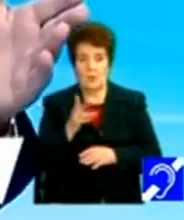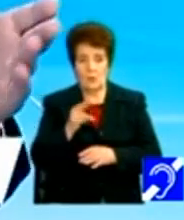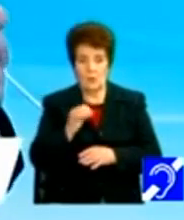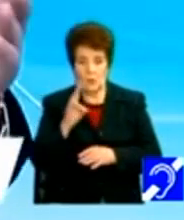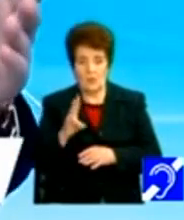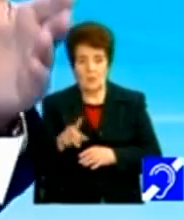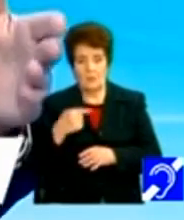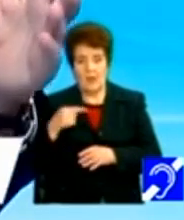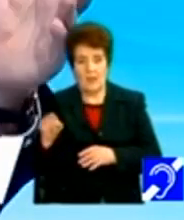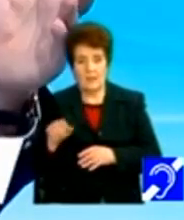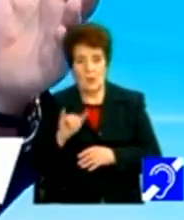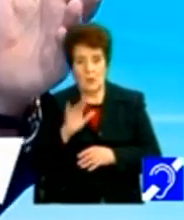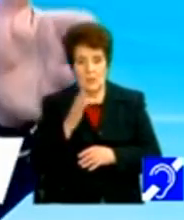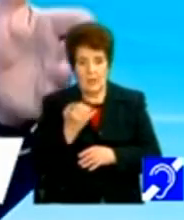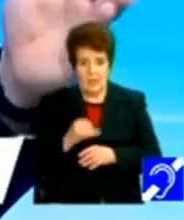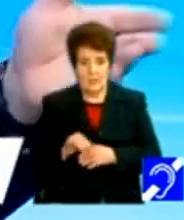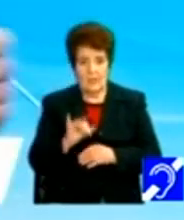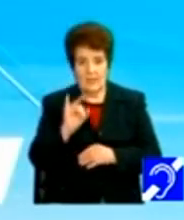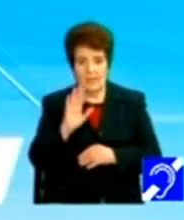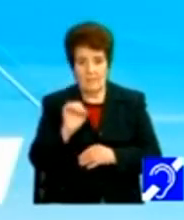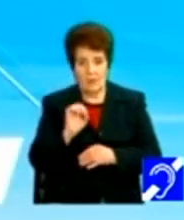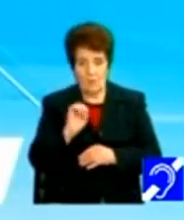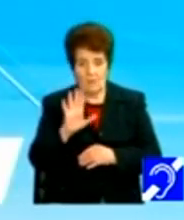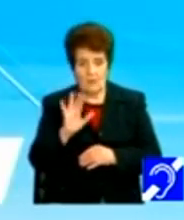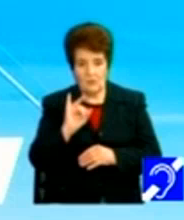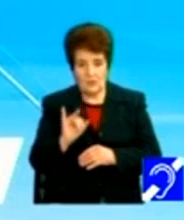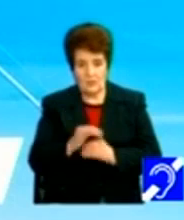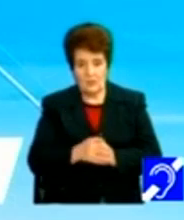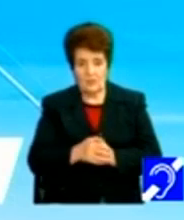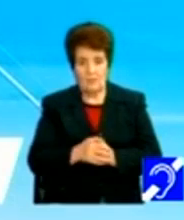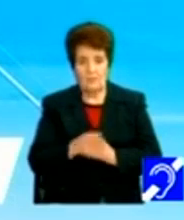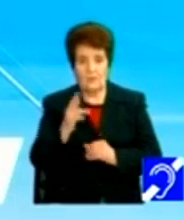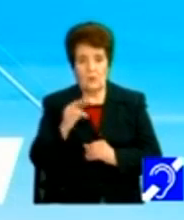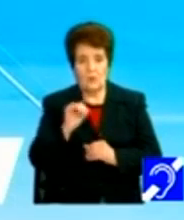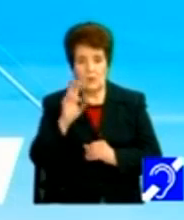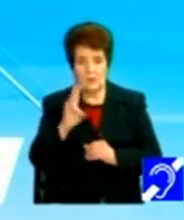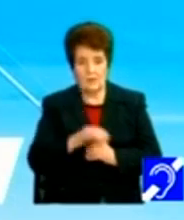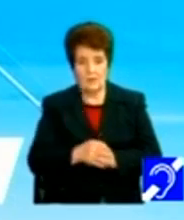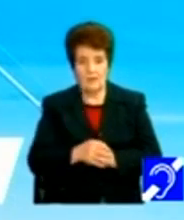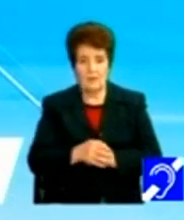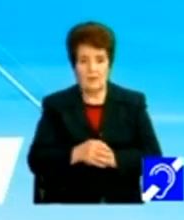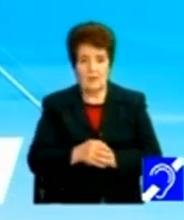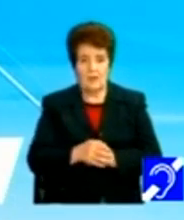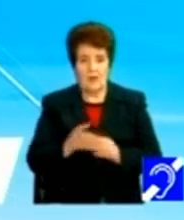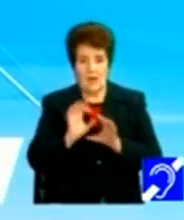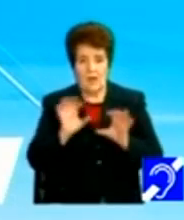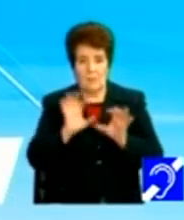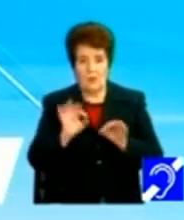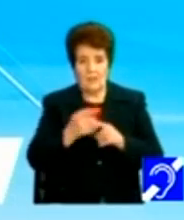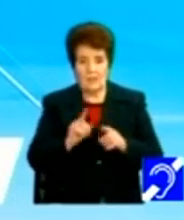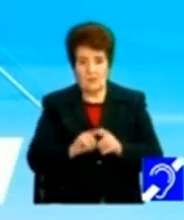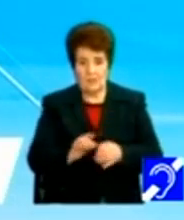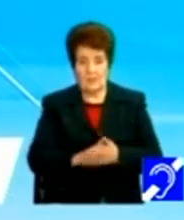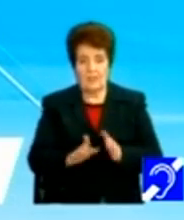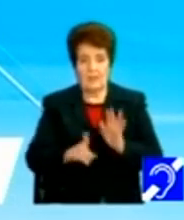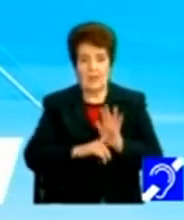pe partea cealaltă, îi avem pe Usatăi, Ivanov și respectiv Dodon. Am lămurit această chestiune încă